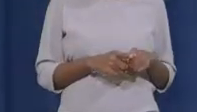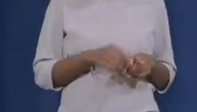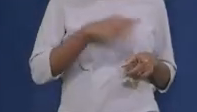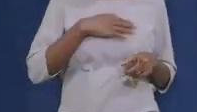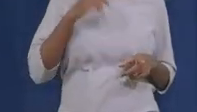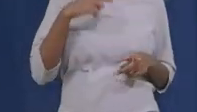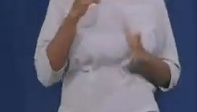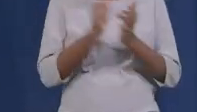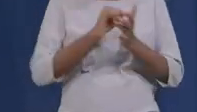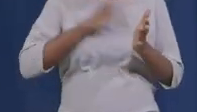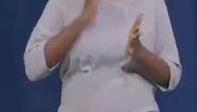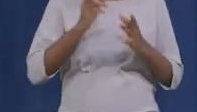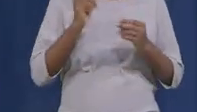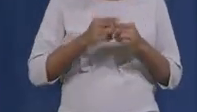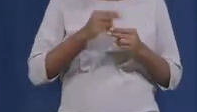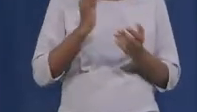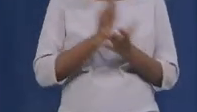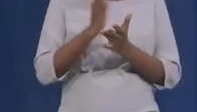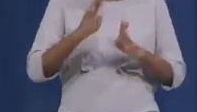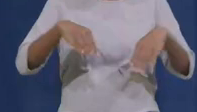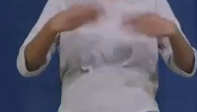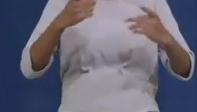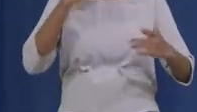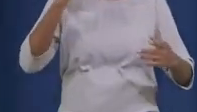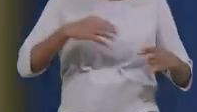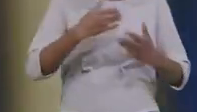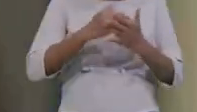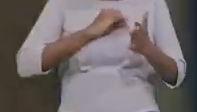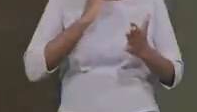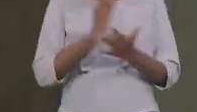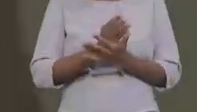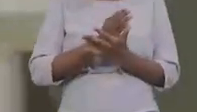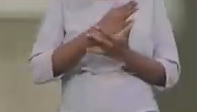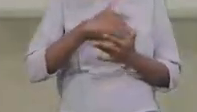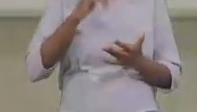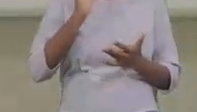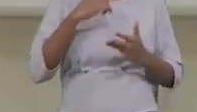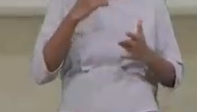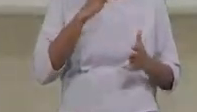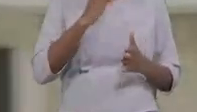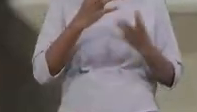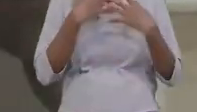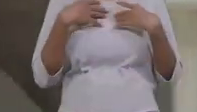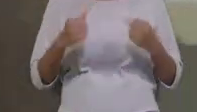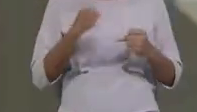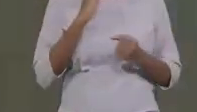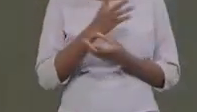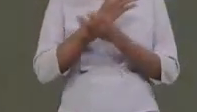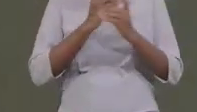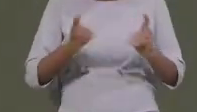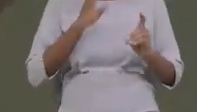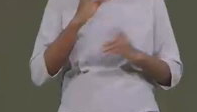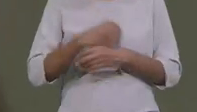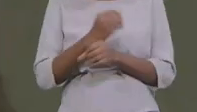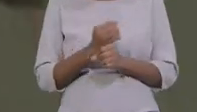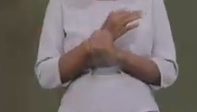Et j'ai dit, je vais donner le commandement avant de vous raser. Et ils ont donné le commandement. Soyez délivrés, soyez